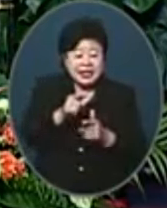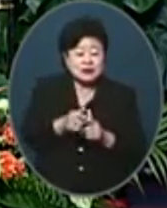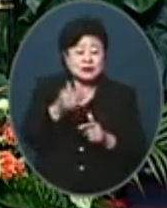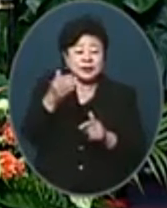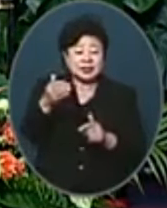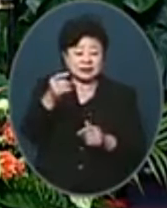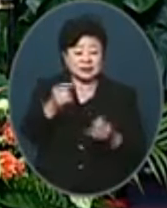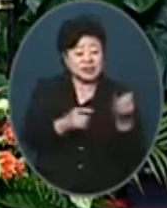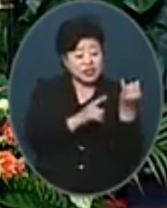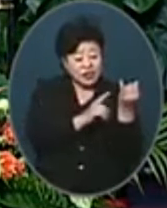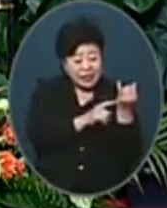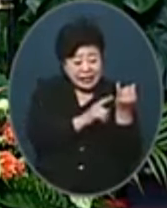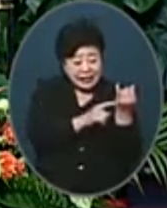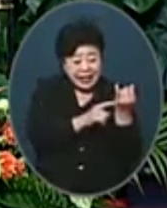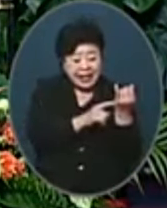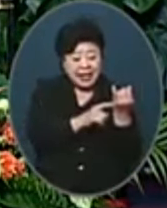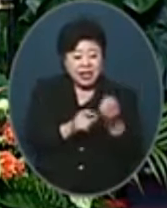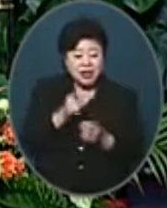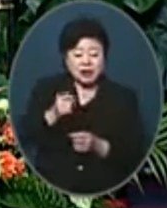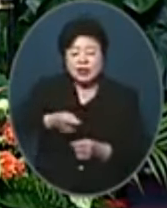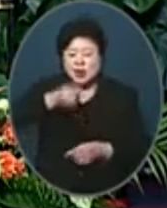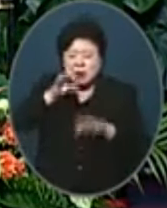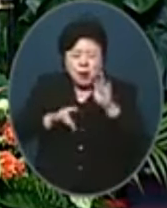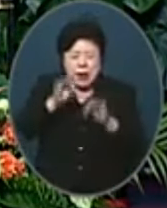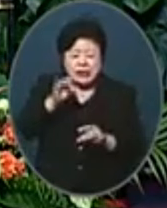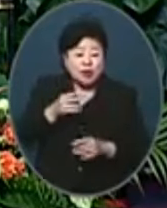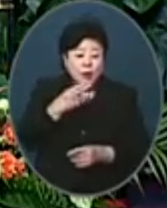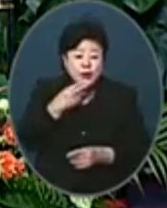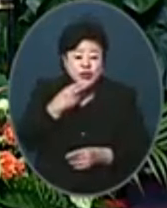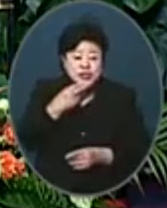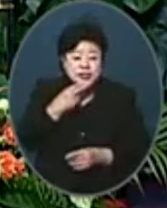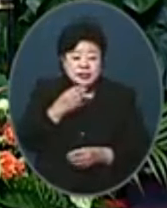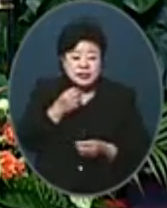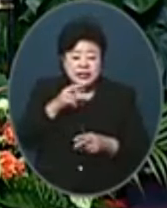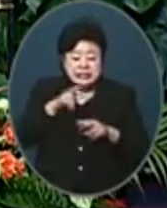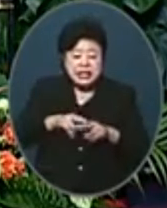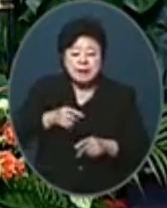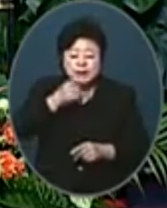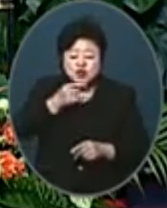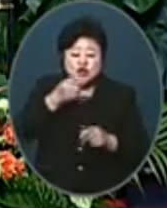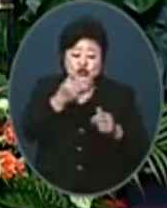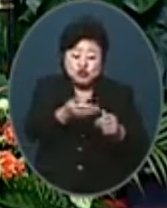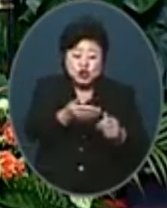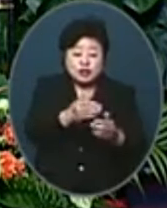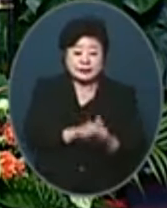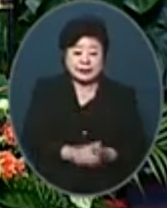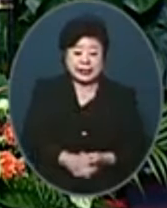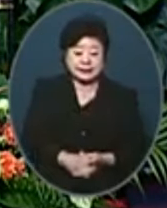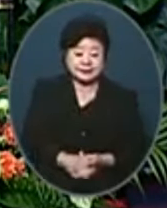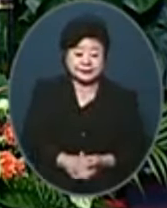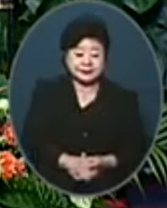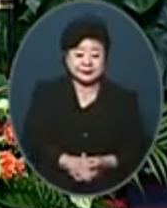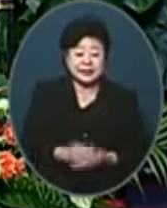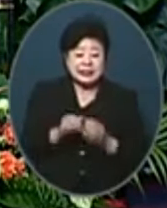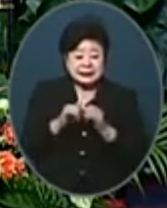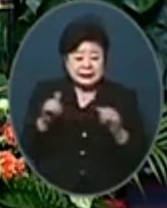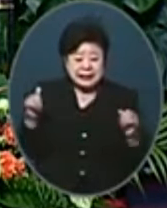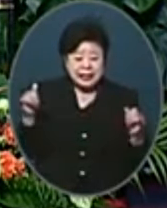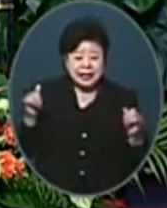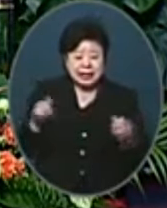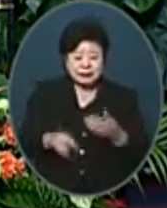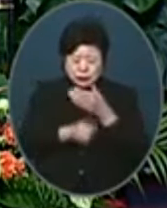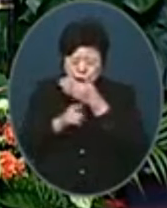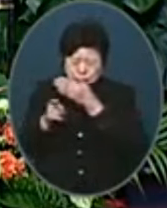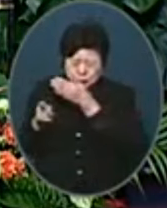예수님께서는 그 여인에게 영원히 목마르지 않은 샘물을 주셨습니다. 사람들이